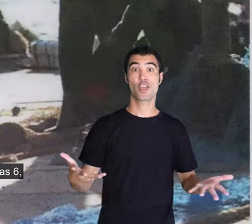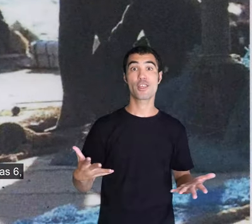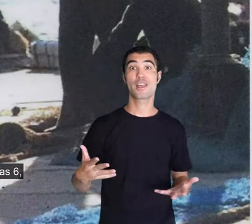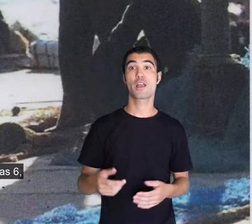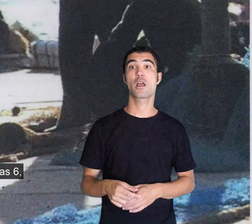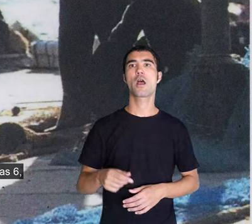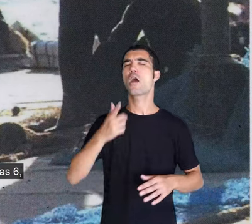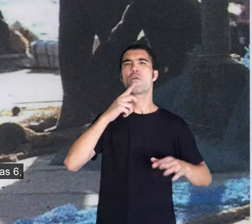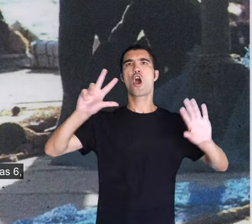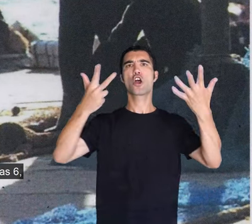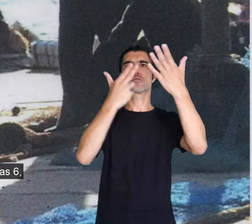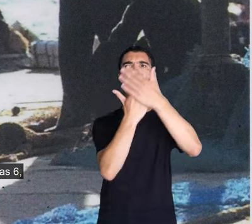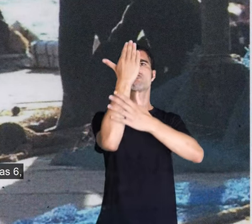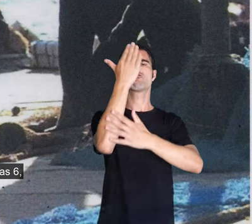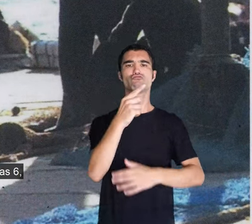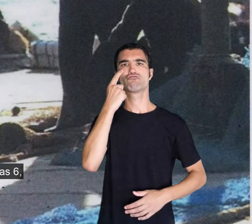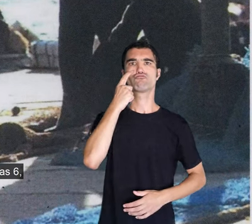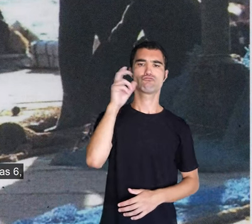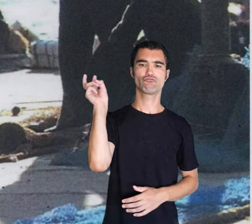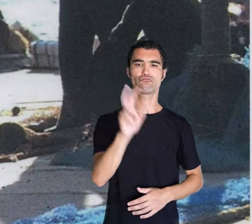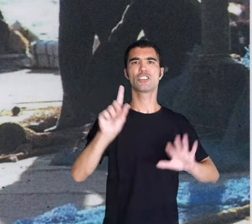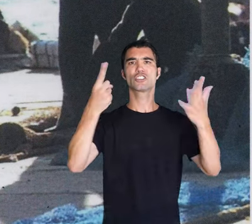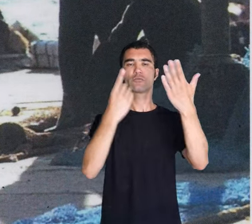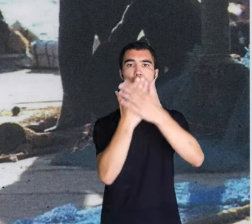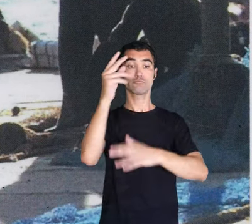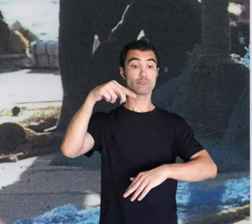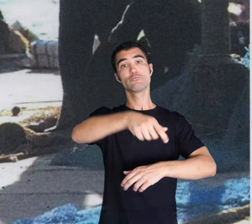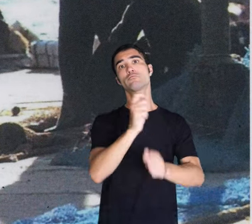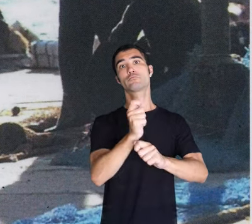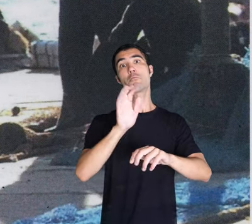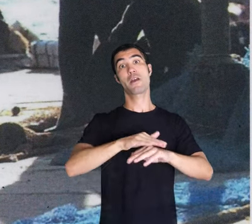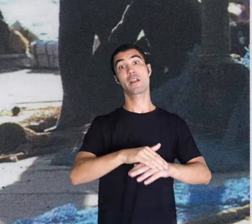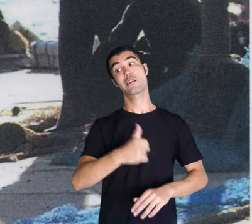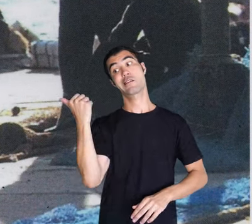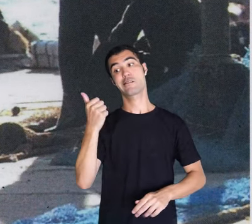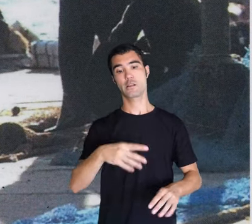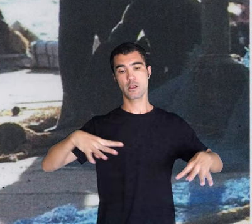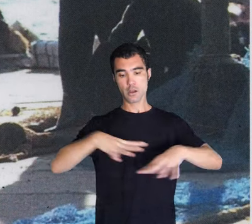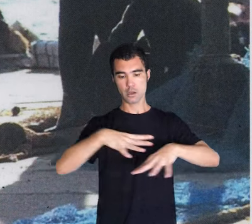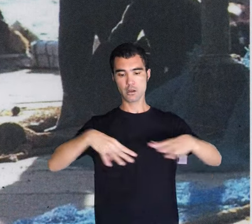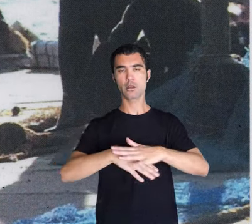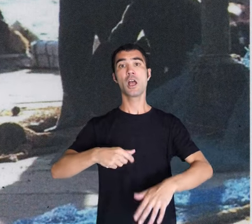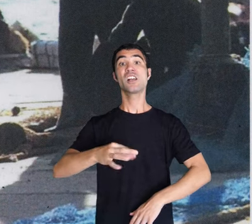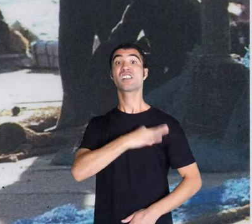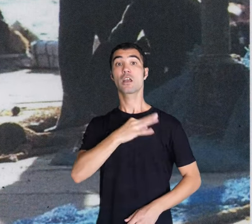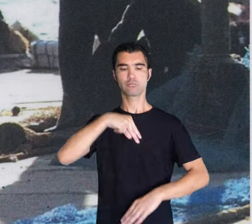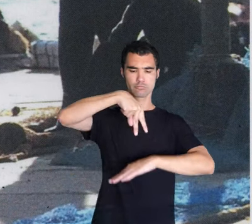a les 8 de matí o això, a les 6 de matí, per ser puestos per anar a llevar les xerxes amb el senyor, perquè el senyor havia de venir per veure